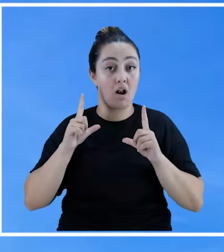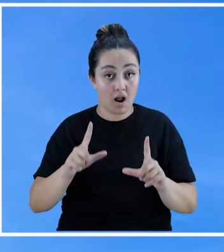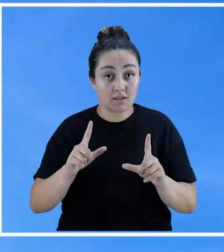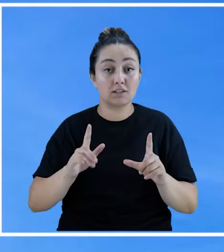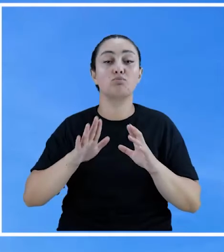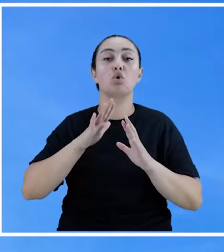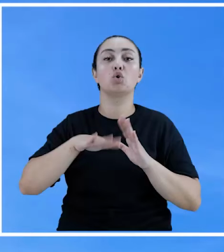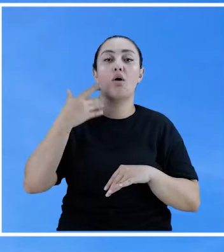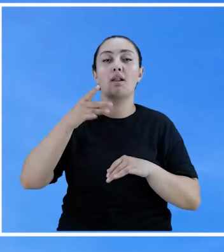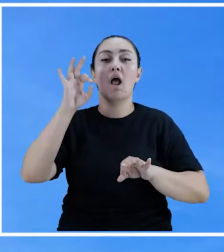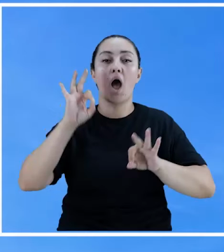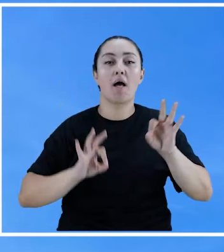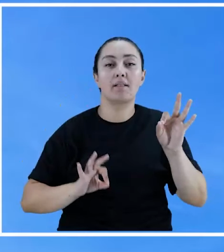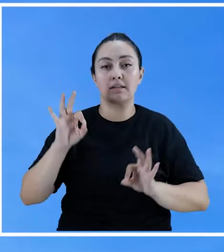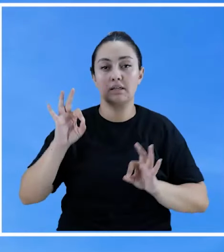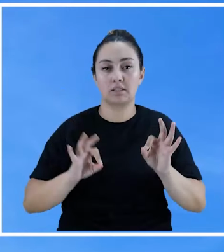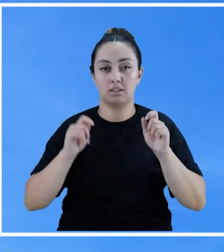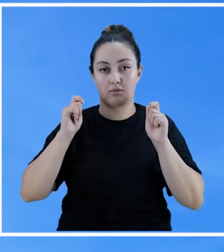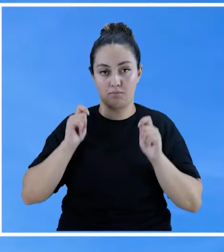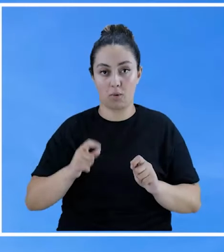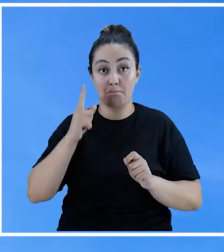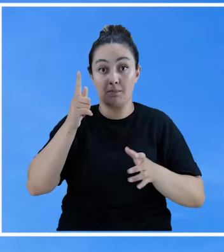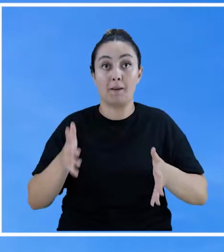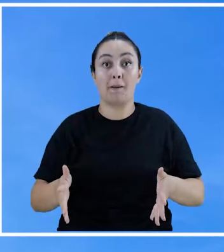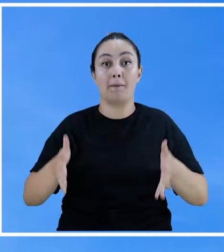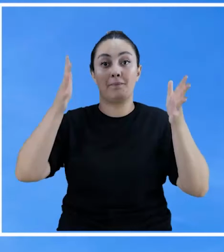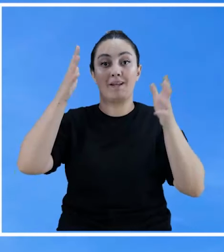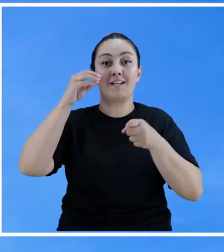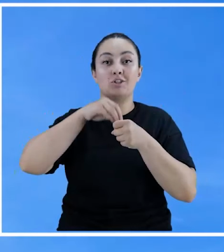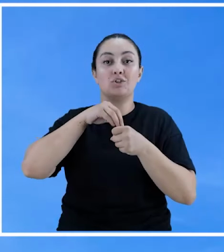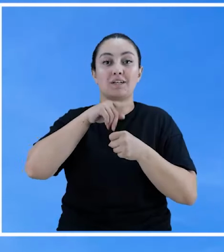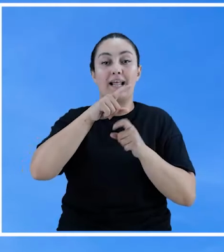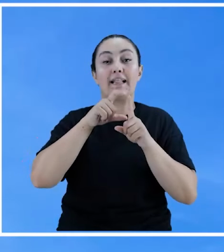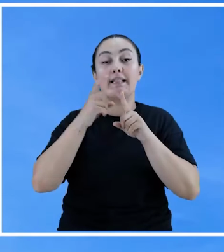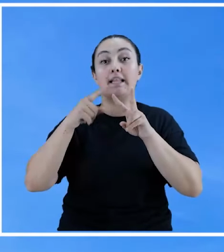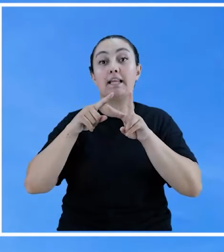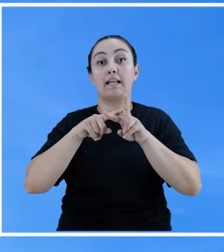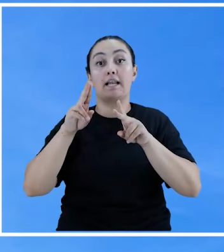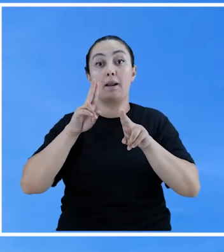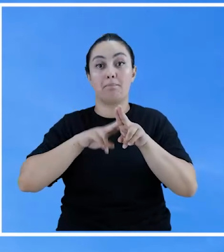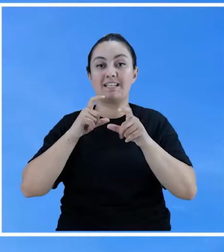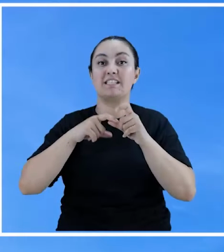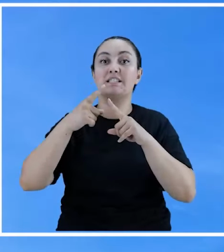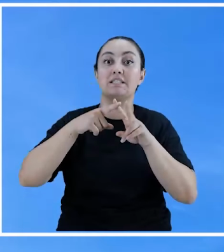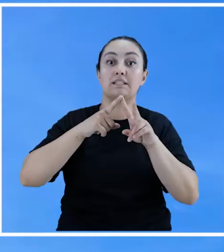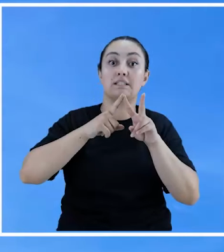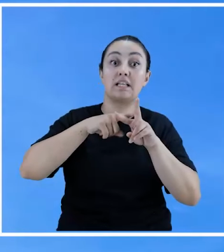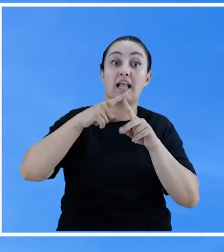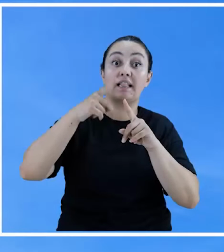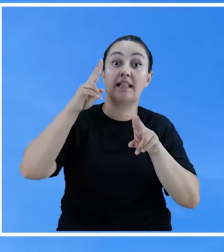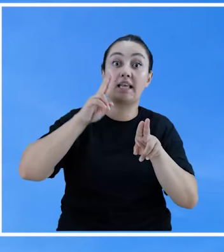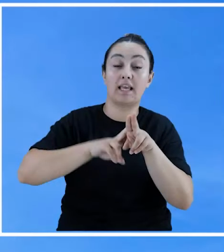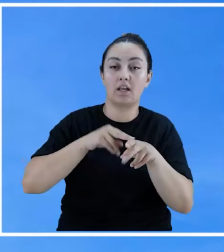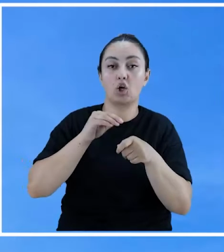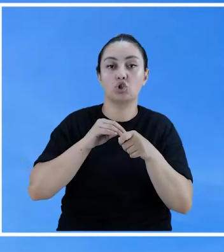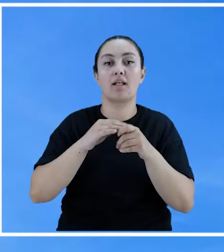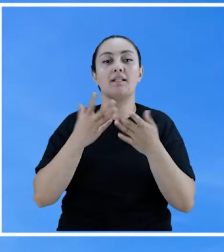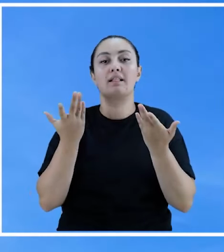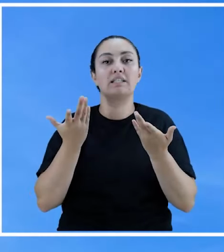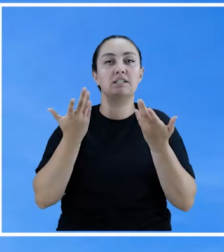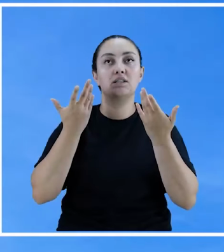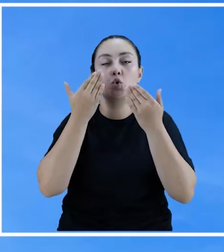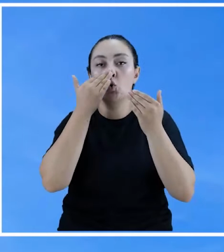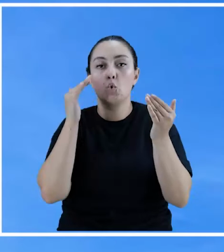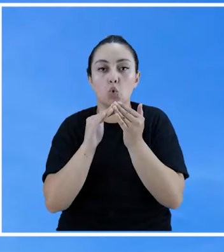Bina performans analizleri yapılıyor. Yani bir binanın statik ve dinamik yükler altında, deprem yükleri altında nasıl